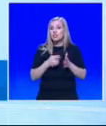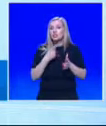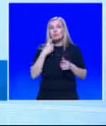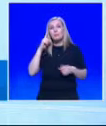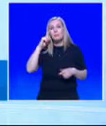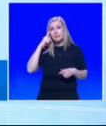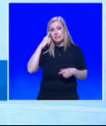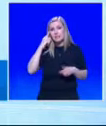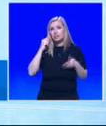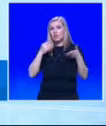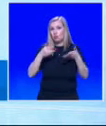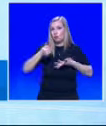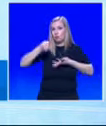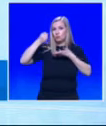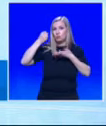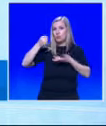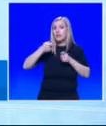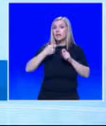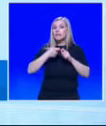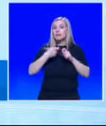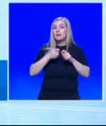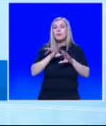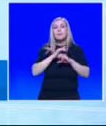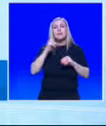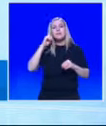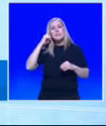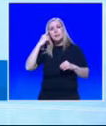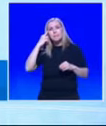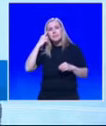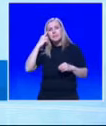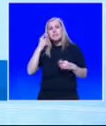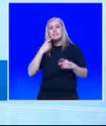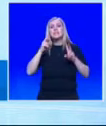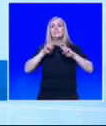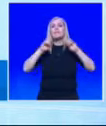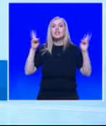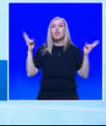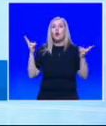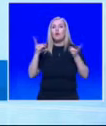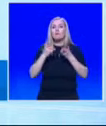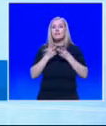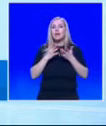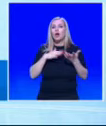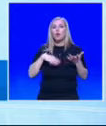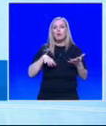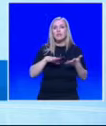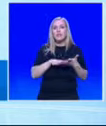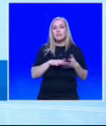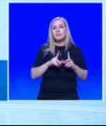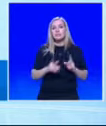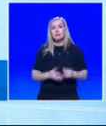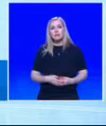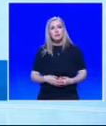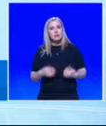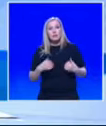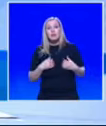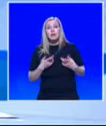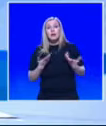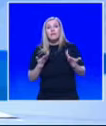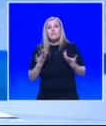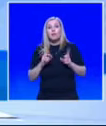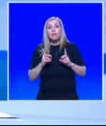че той е направен без да се мисли за световния контекст и няма буфери. Като кое че ли... не виждате в